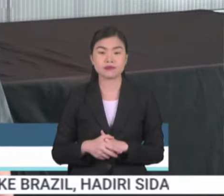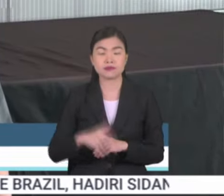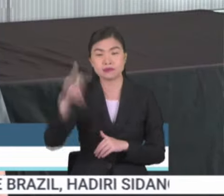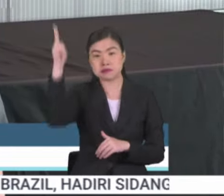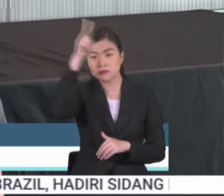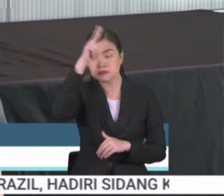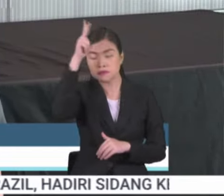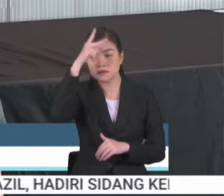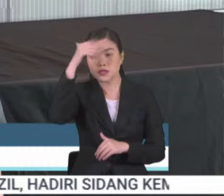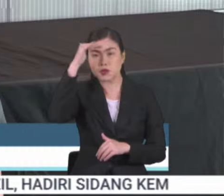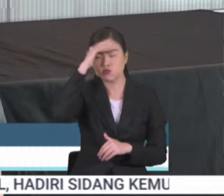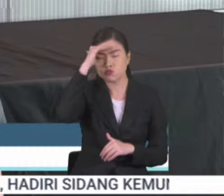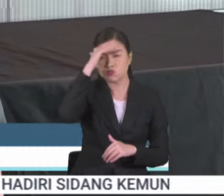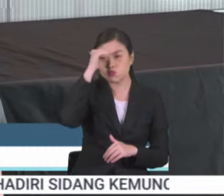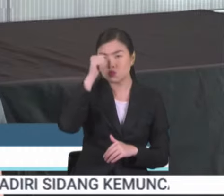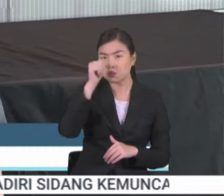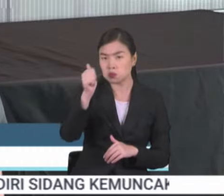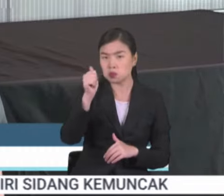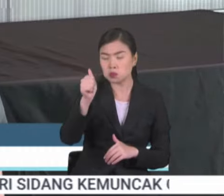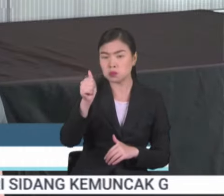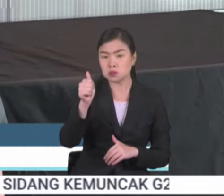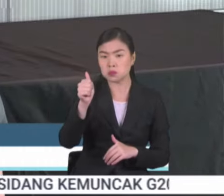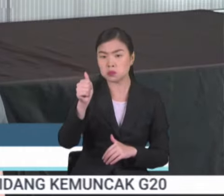kerajaan negeri Johor sendiri pun memang